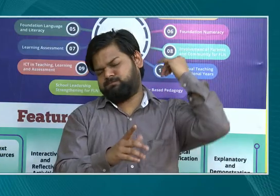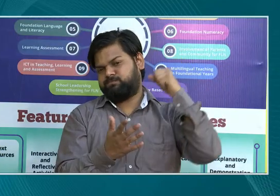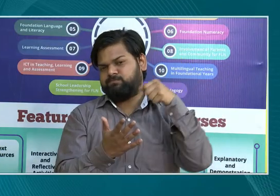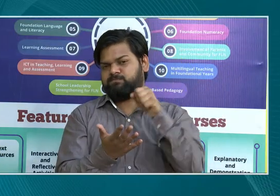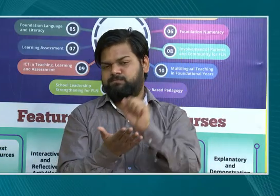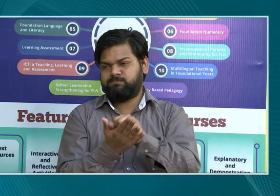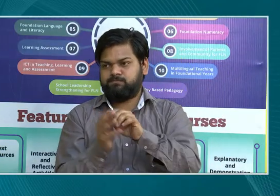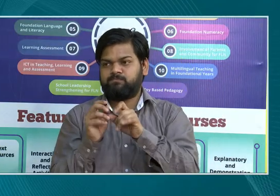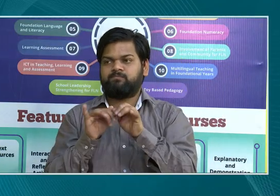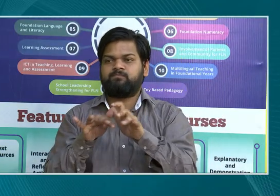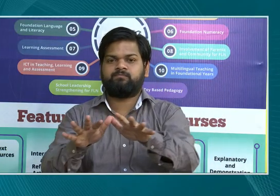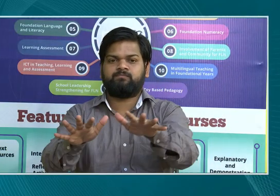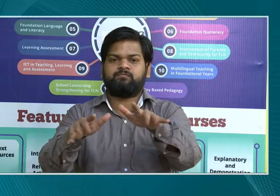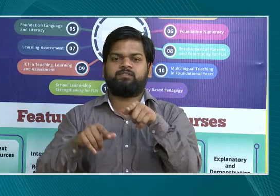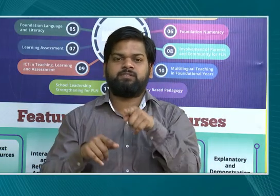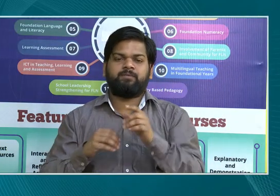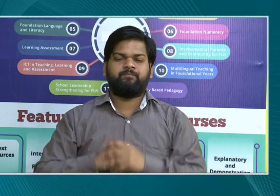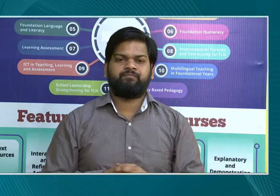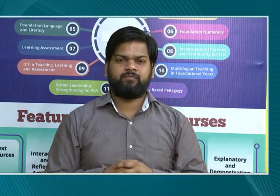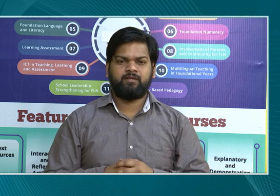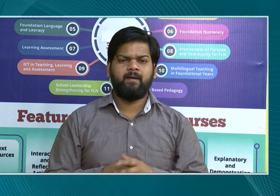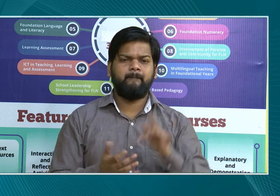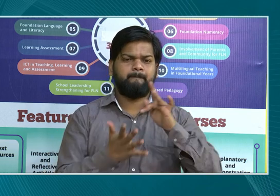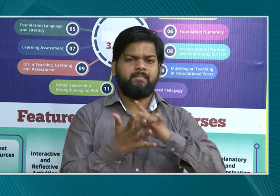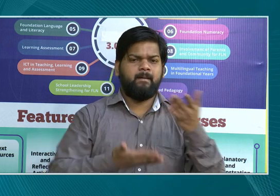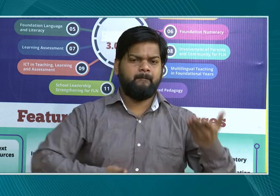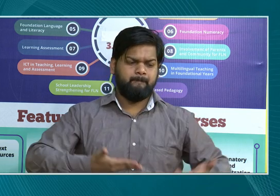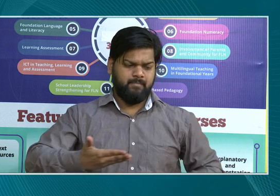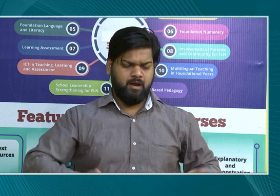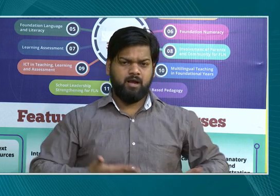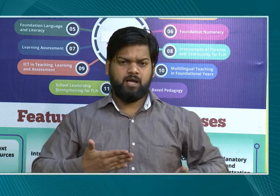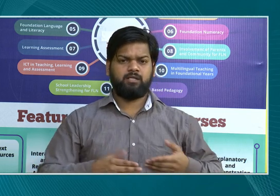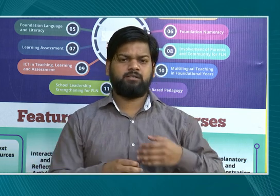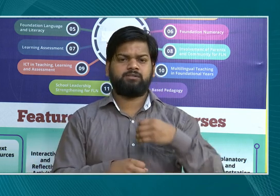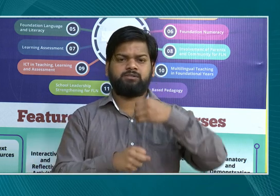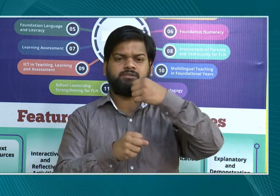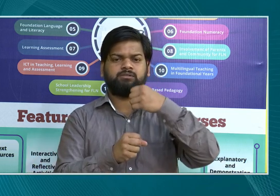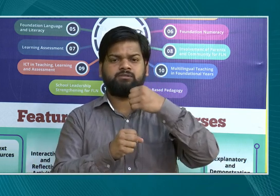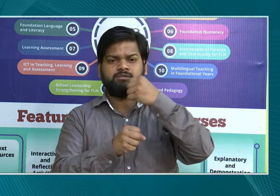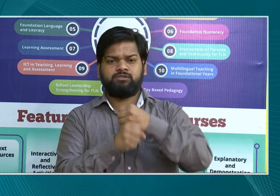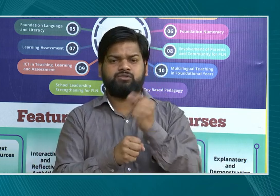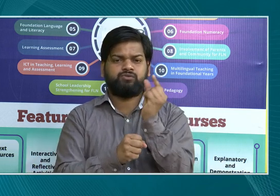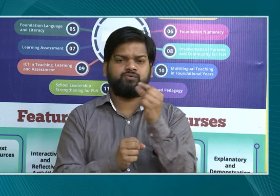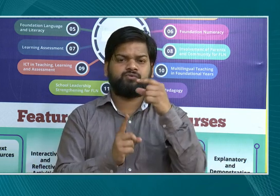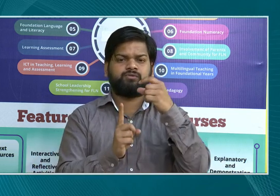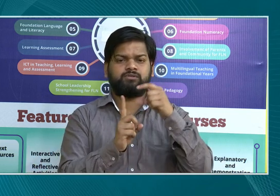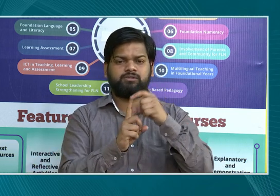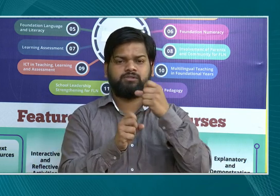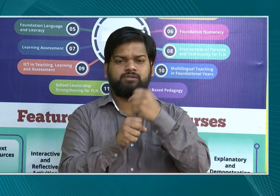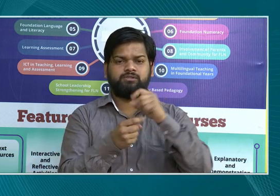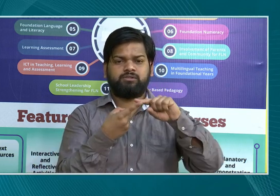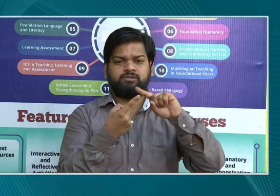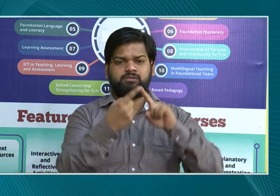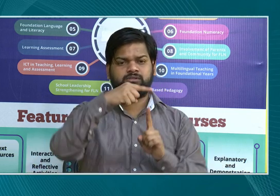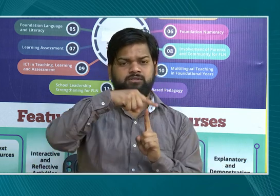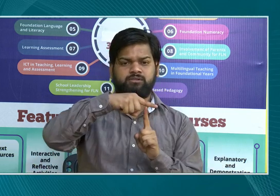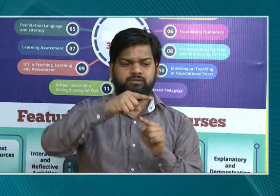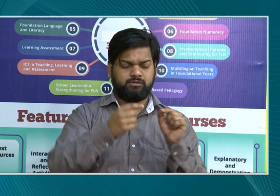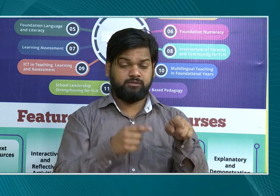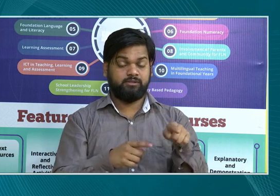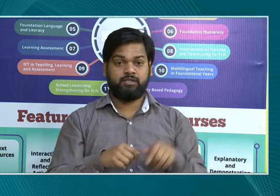साड़ी का है जो ये बंगाल गैजेट का ये जो खबर है उसे समय की हिंदी तो यही थी लेकिन जो शैली थी